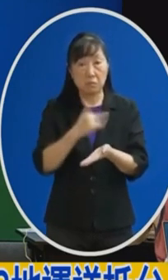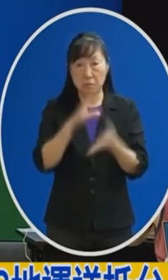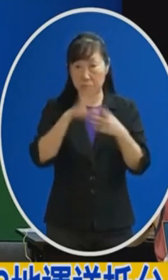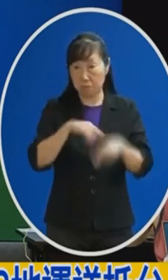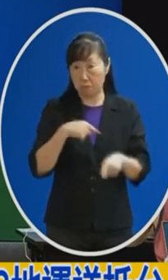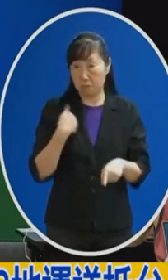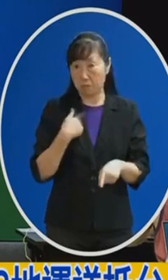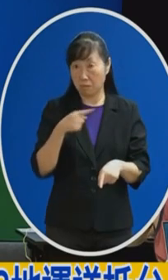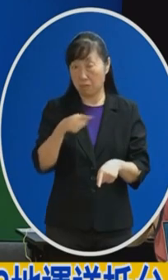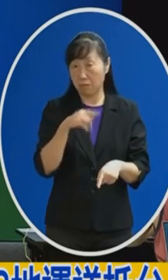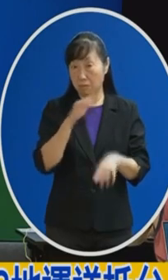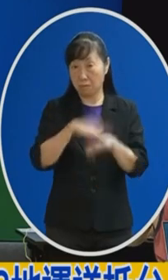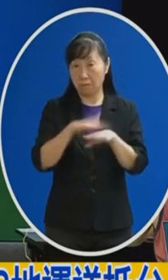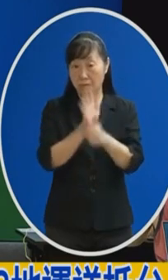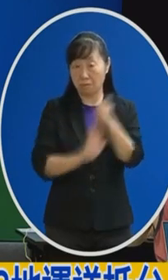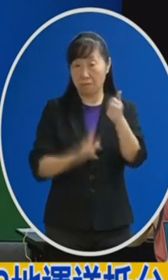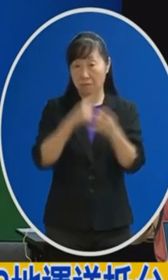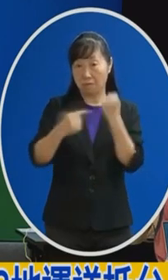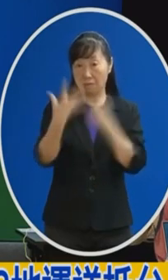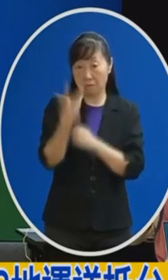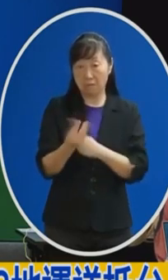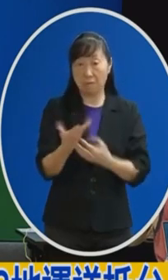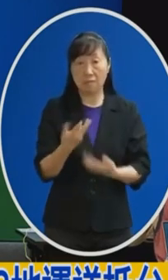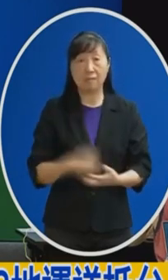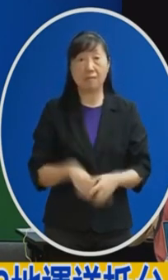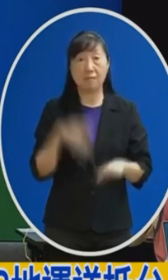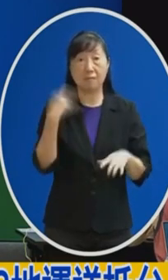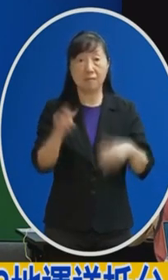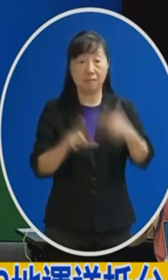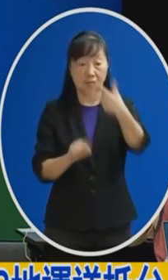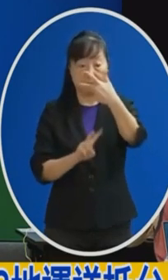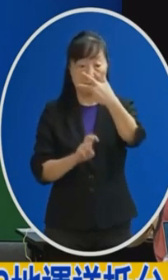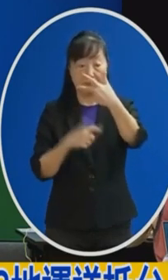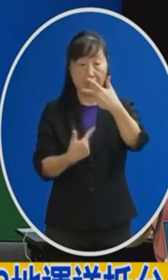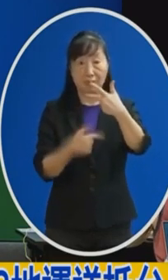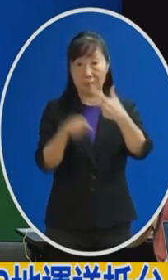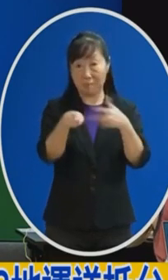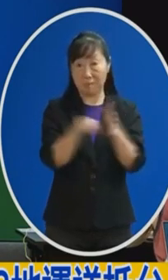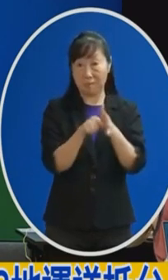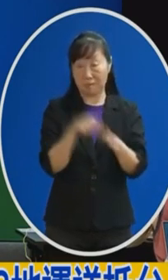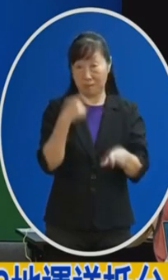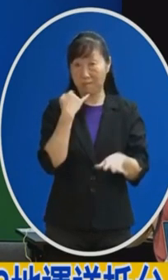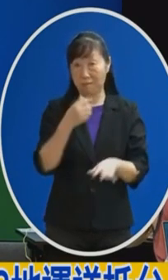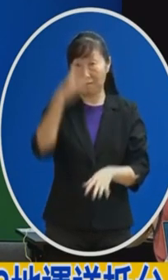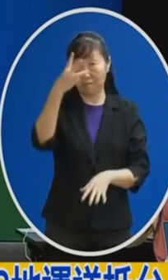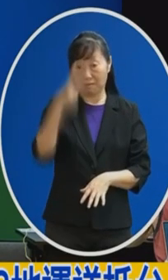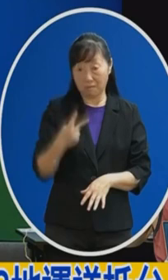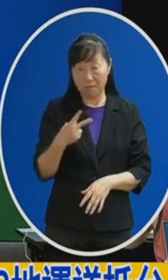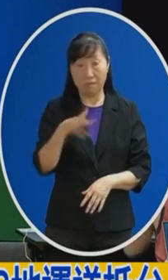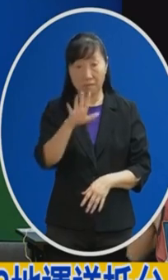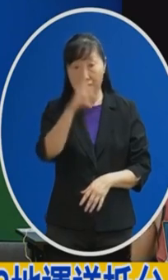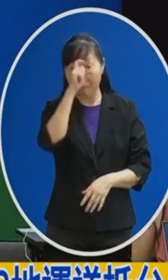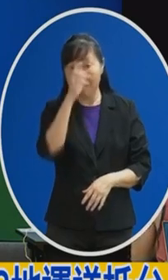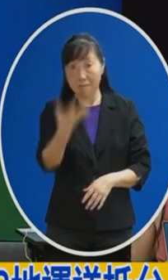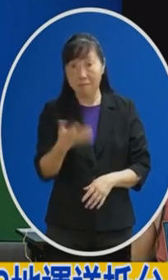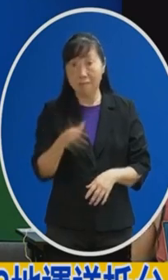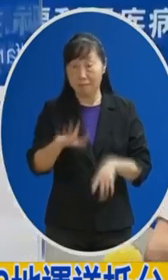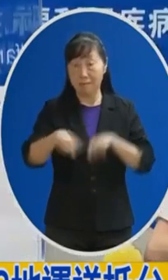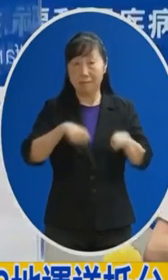会有多少的剂量会受到影响？那下一期想请问是26号的降级有望吗？那目前有做什么样的准备措施？谢